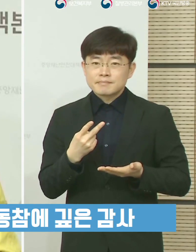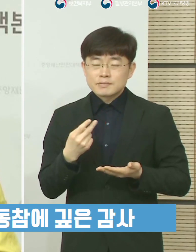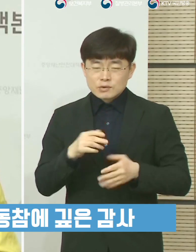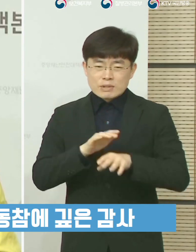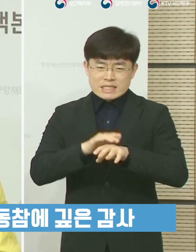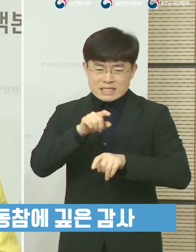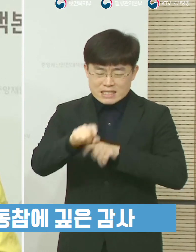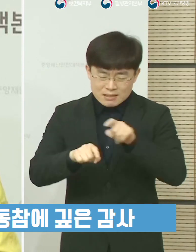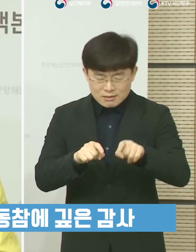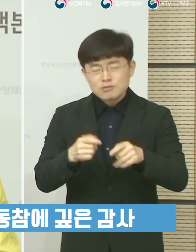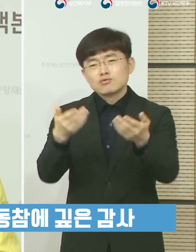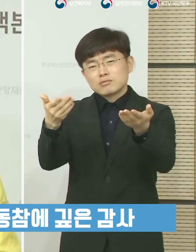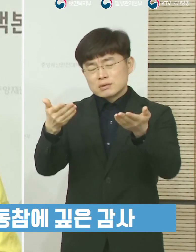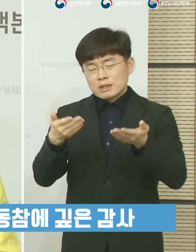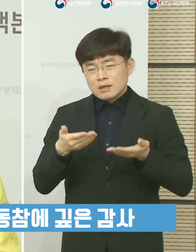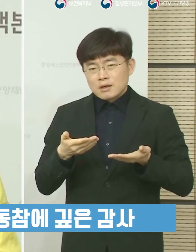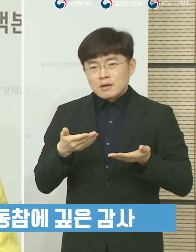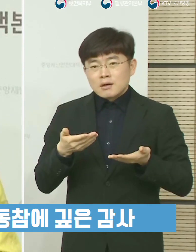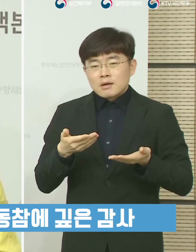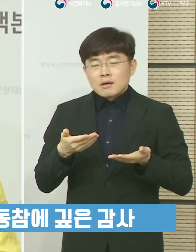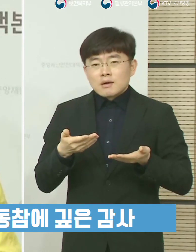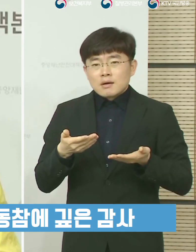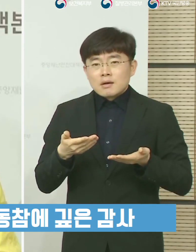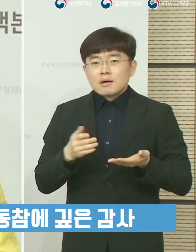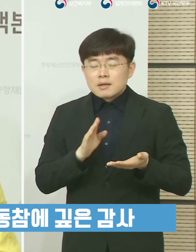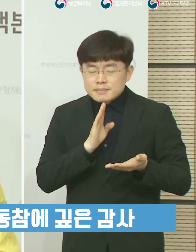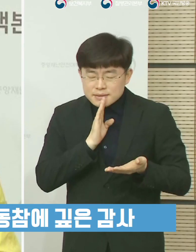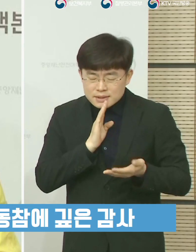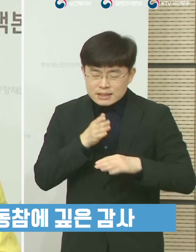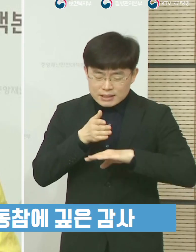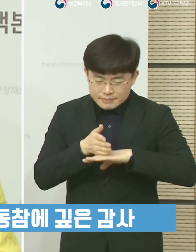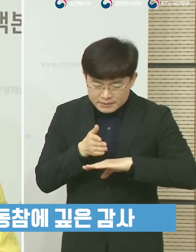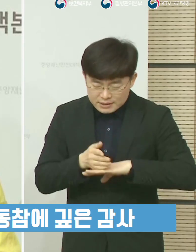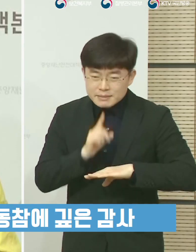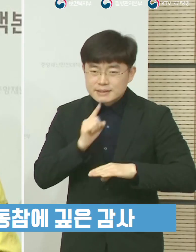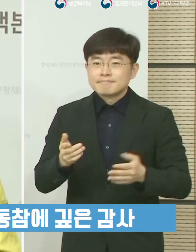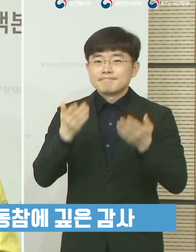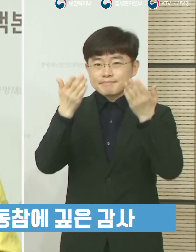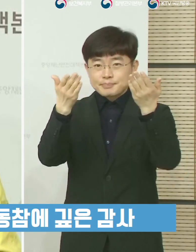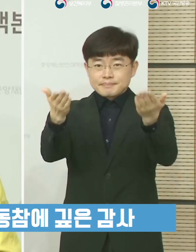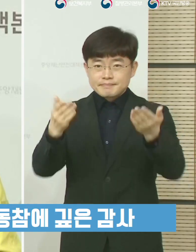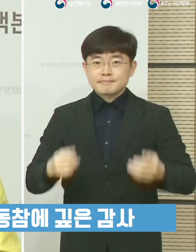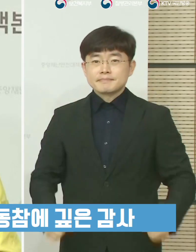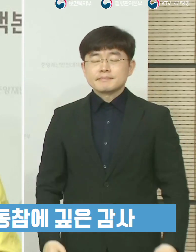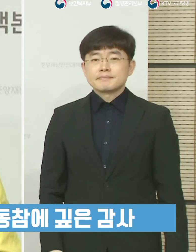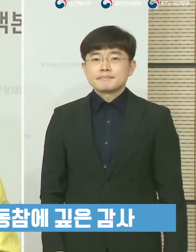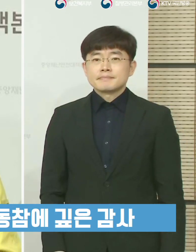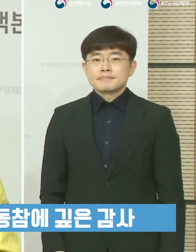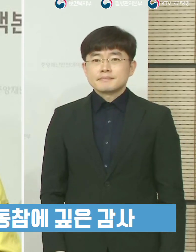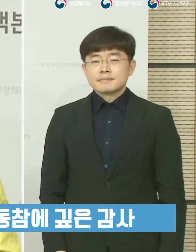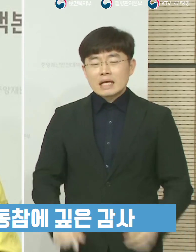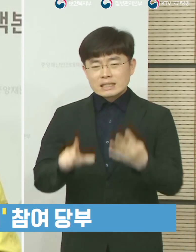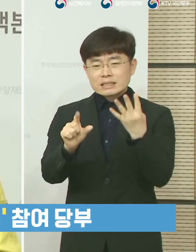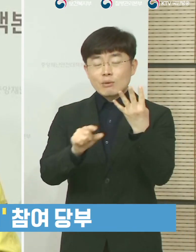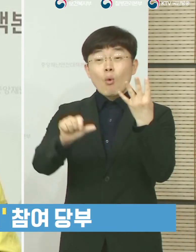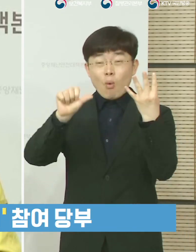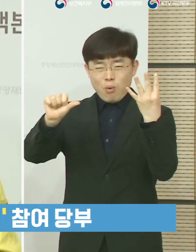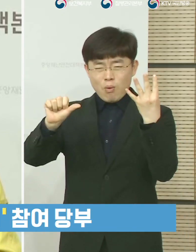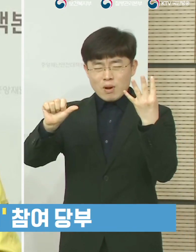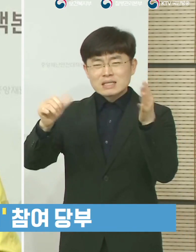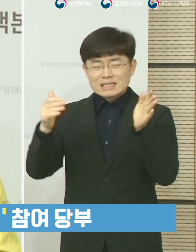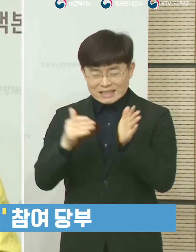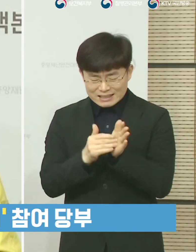행동으로 실천해 주시는 부분에 대해서 저희들 깊이 감사를 드립니다. 4월 5일까지